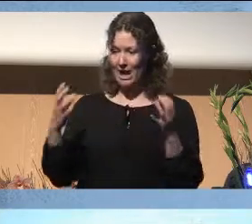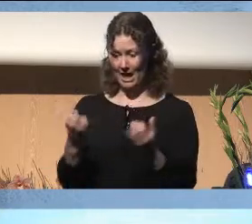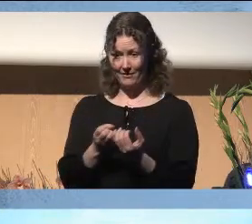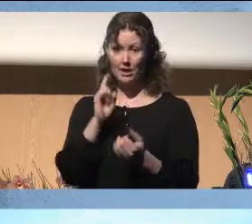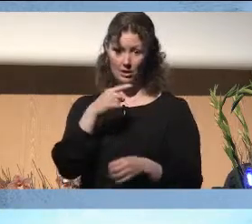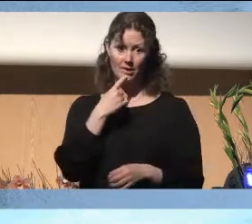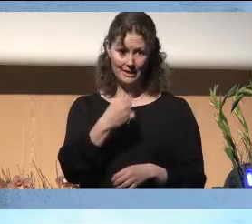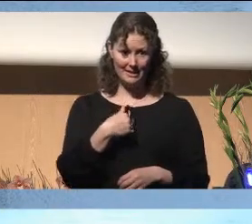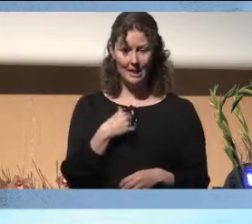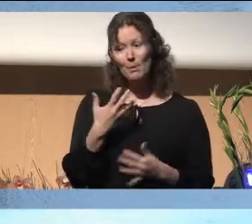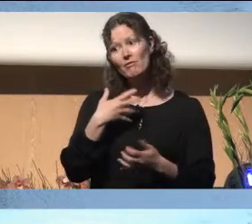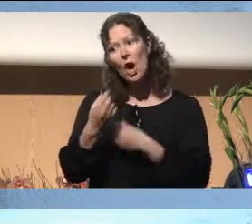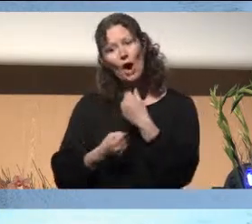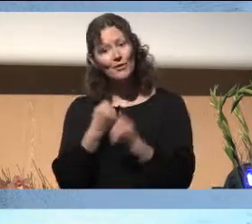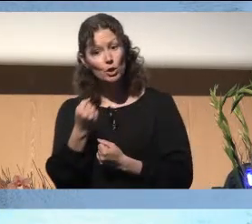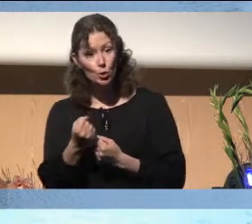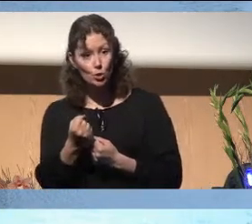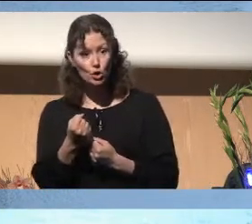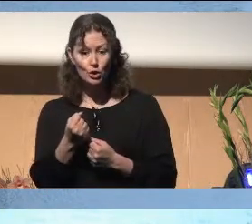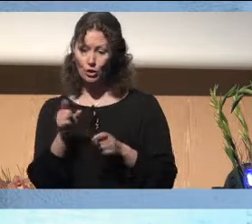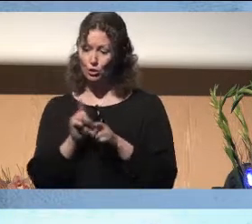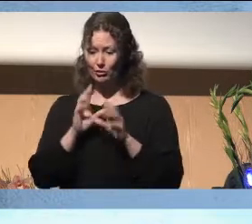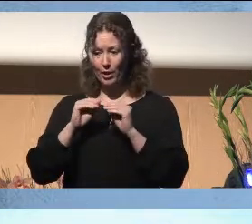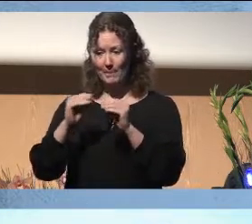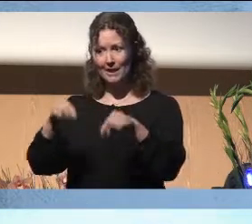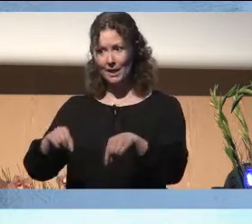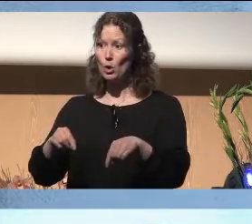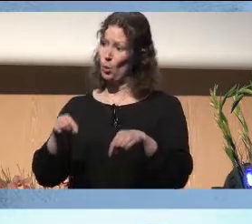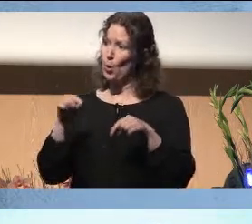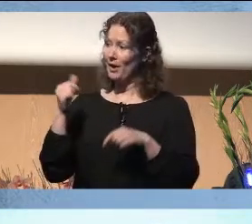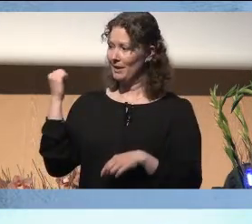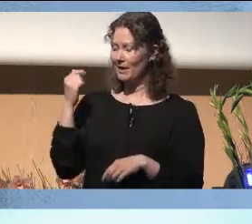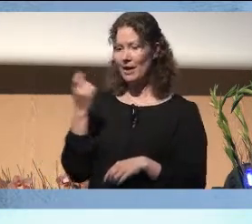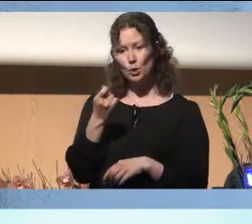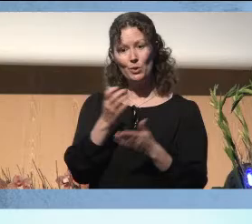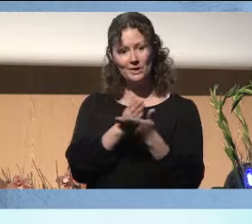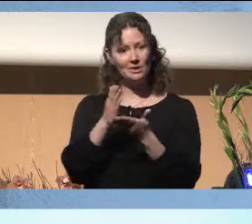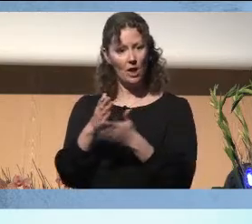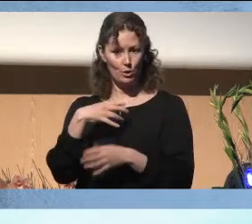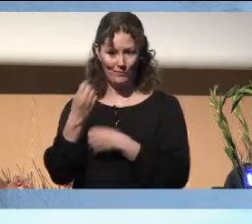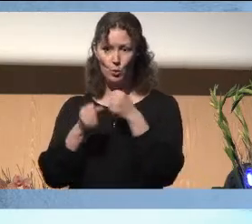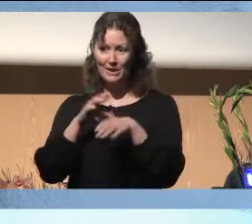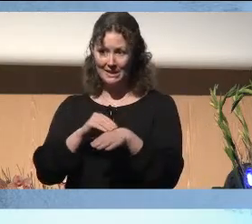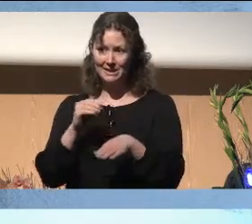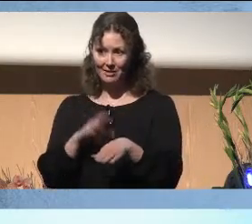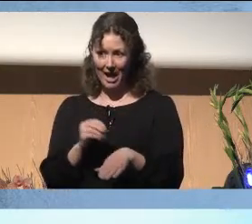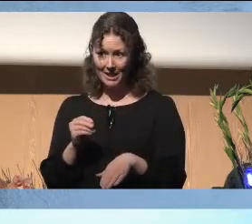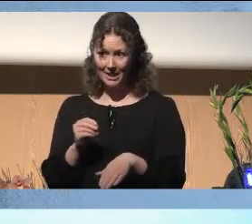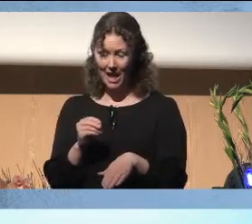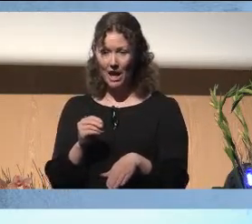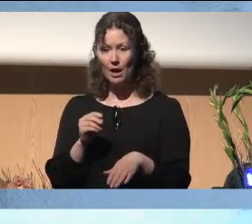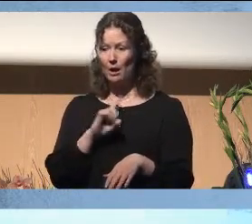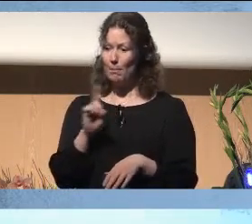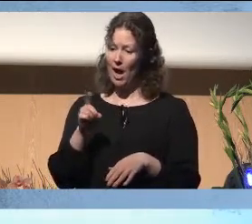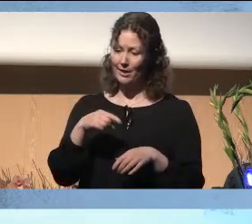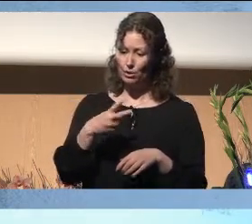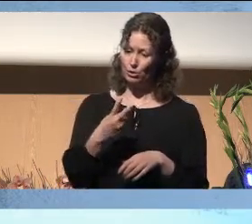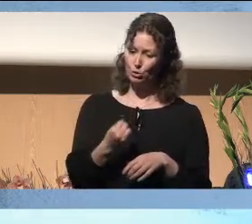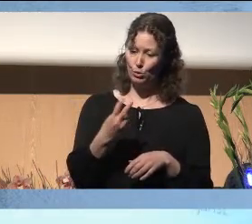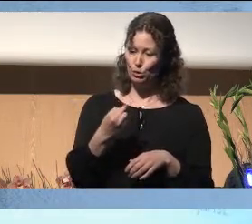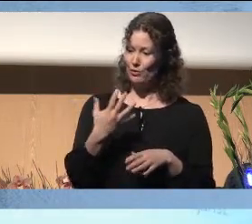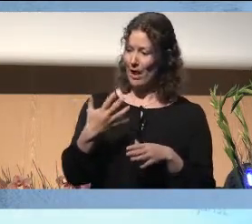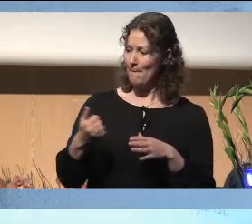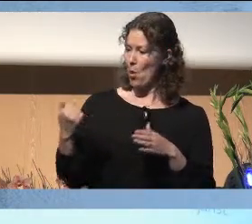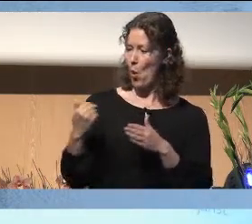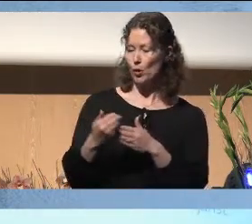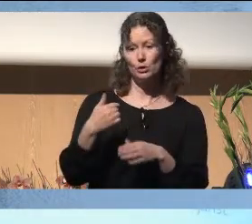säga. Och vad har vi gjort för att förbättra? Ja, det här är några av de sakerna vi har gjort i Sverige. Bara under de 20-25 åren som